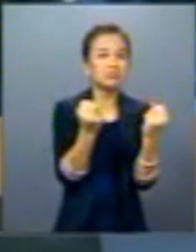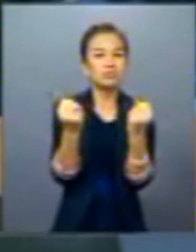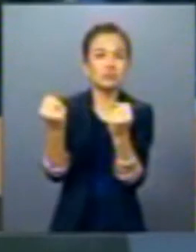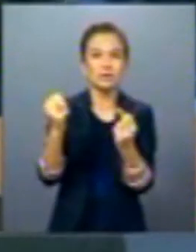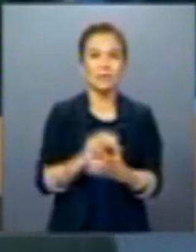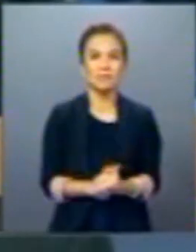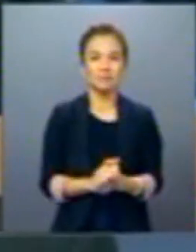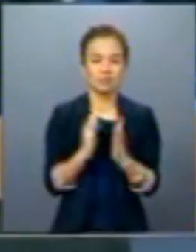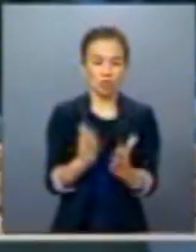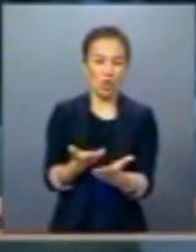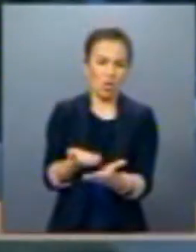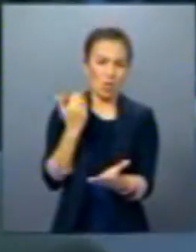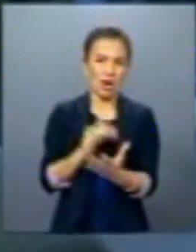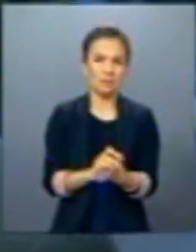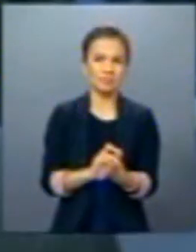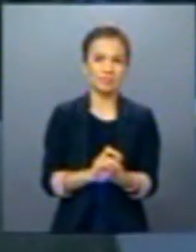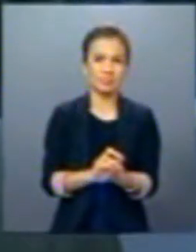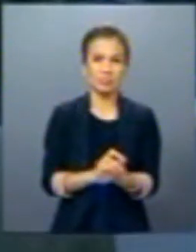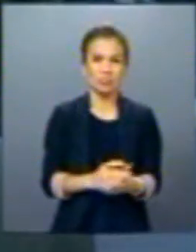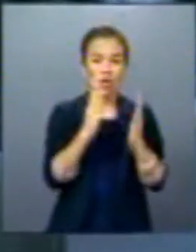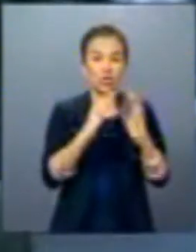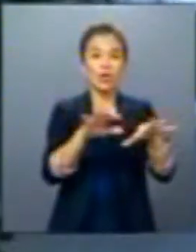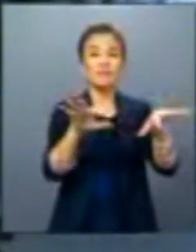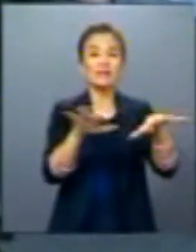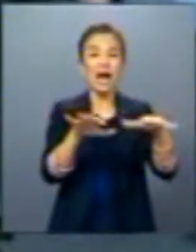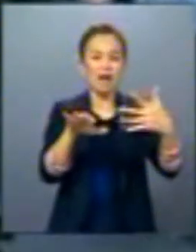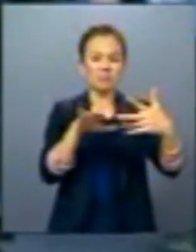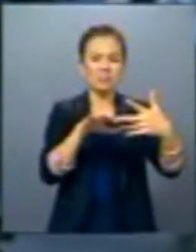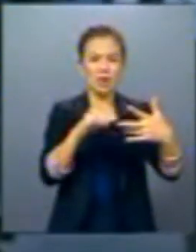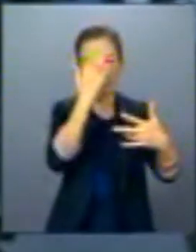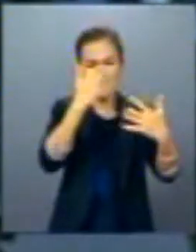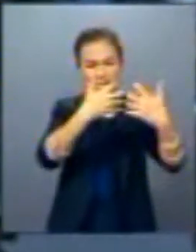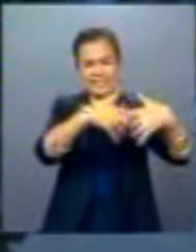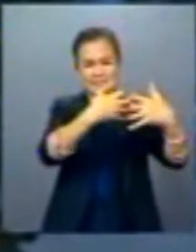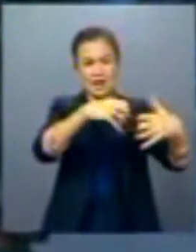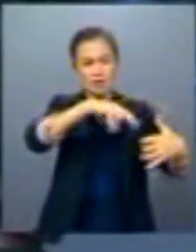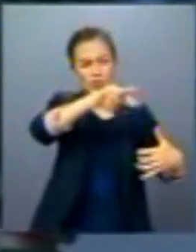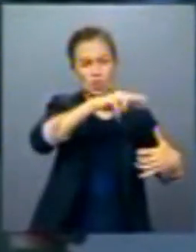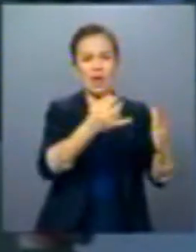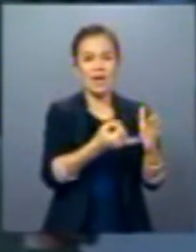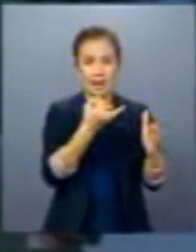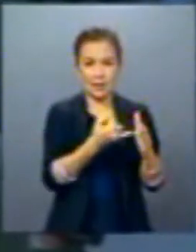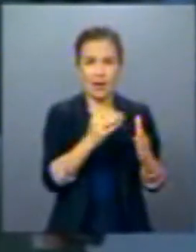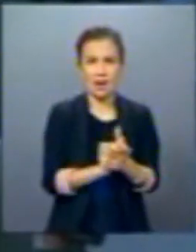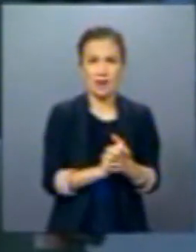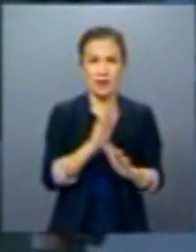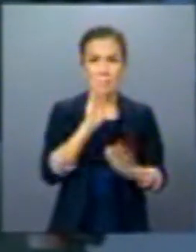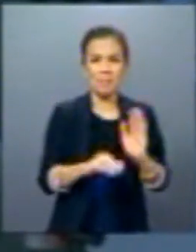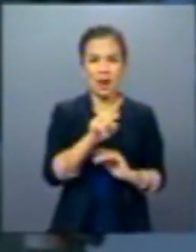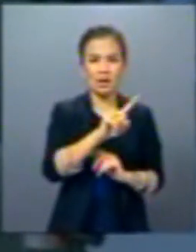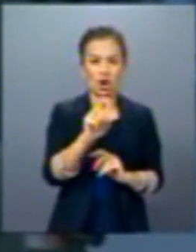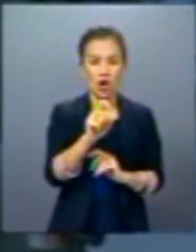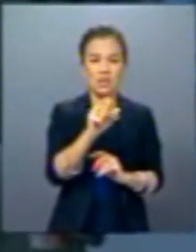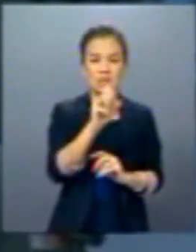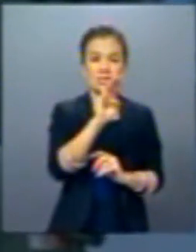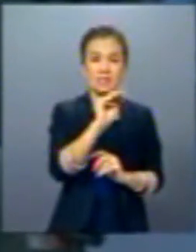กลุ่มบนก่อน กลุ่มเล็กๆนี่ยังต้องใช้เครื่องยนต์เพราะการดูแลมันง่ายกว่าเพราะรถยนต์นี่ประมาณ140ปีมันใช้เ